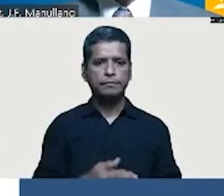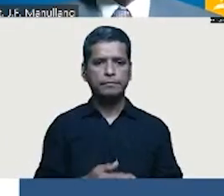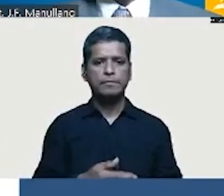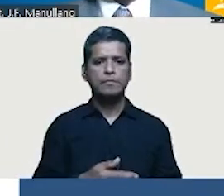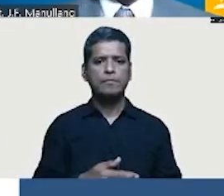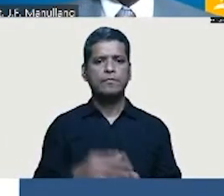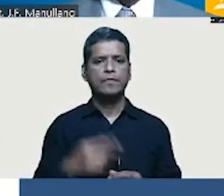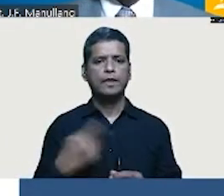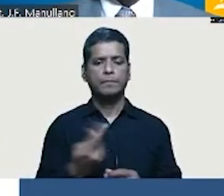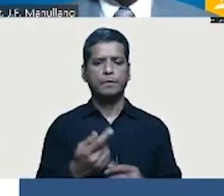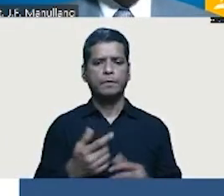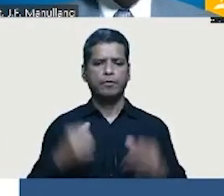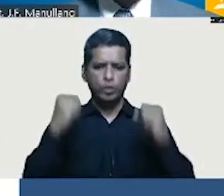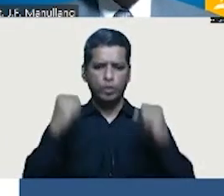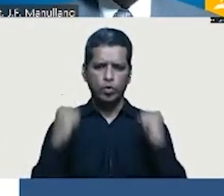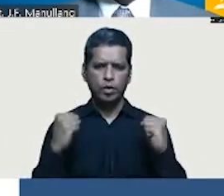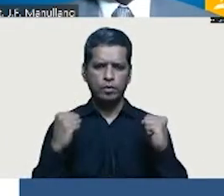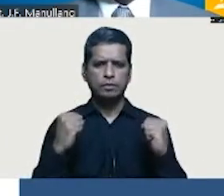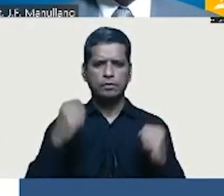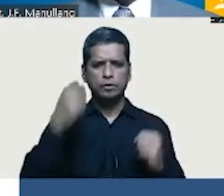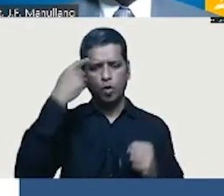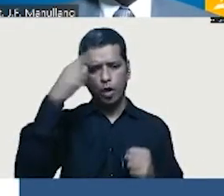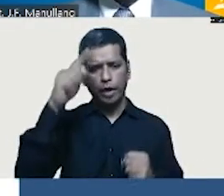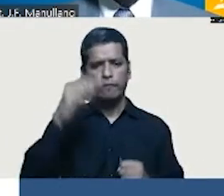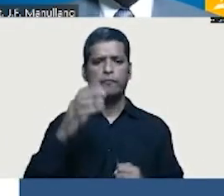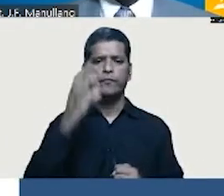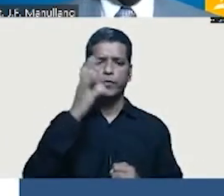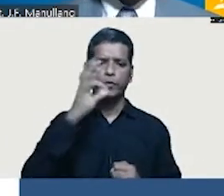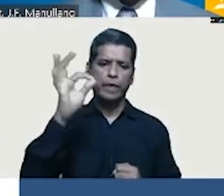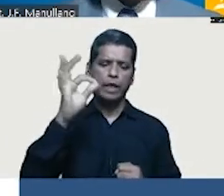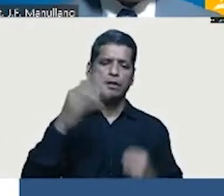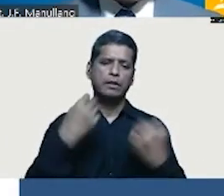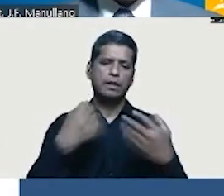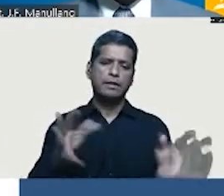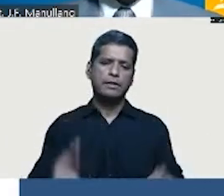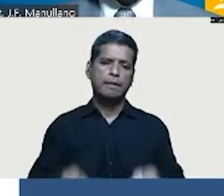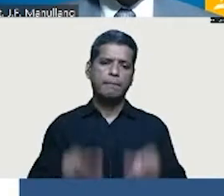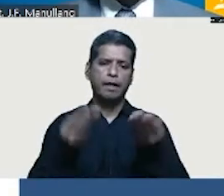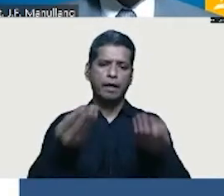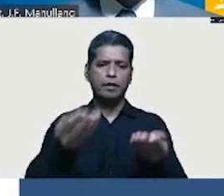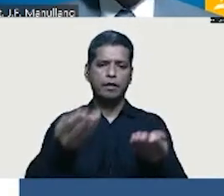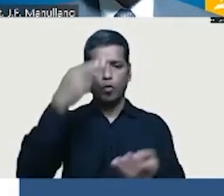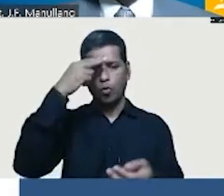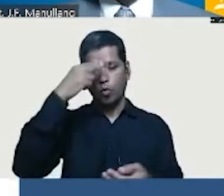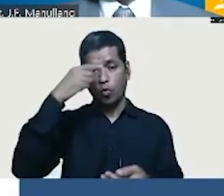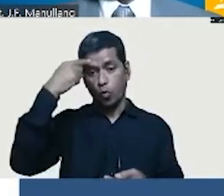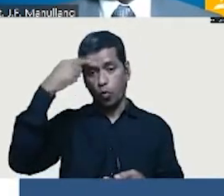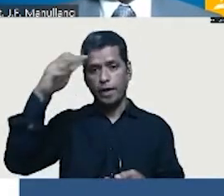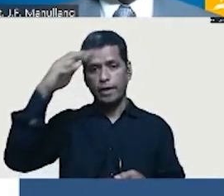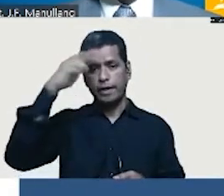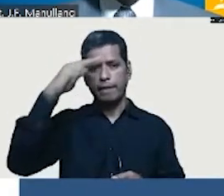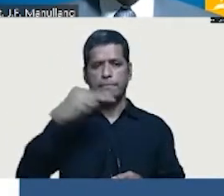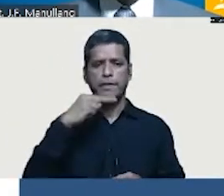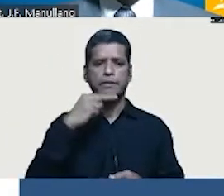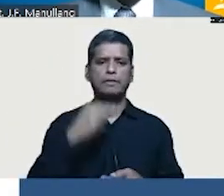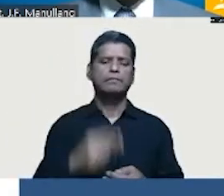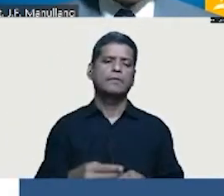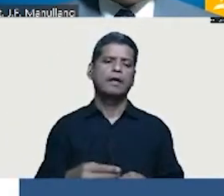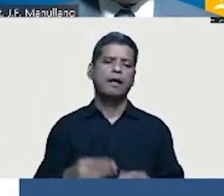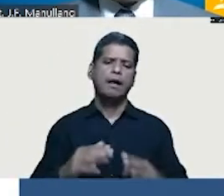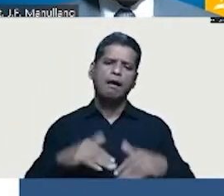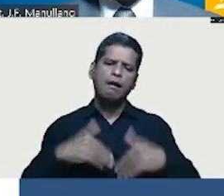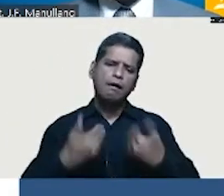mati ditemukan tapi terus oleh Firman yang telah disampaikan oleh para nabi alangkah baiknya kalau kamu